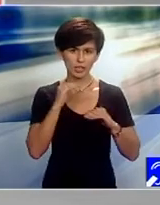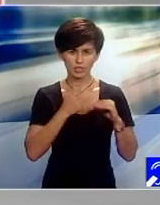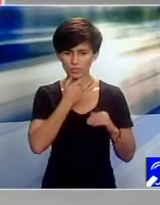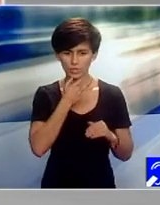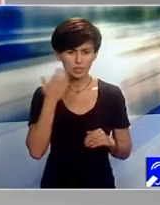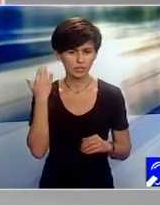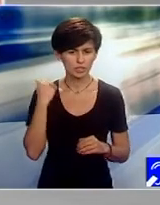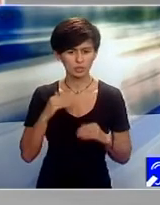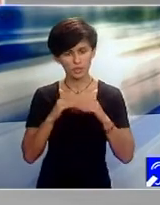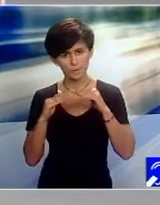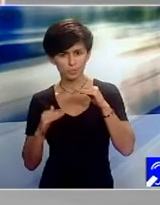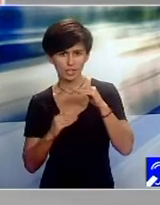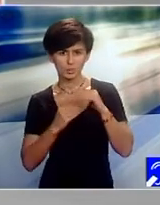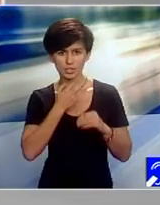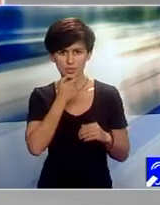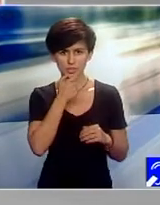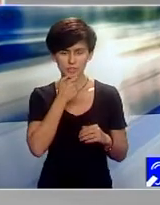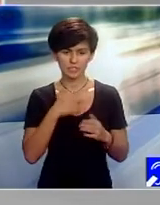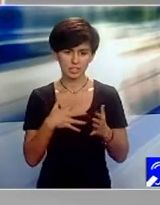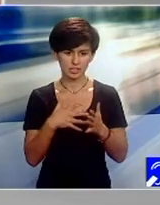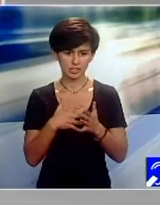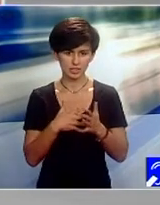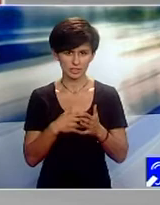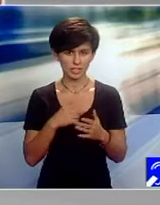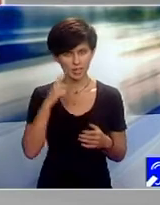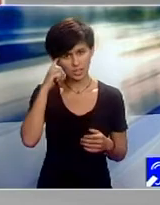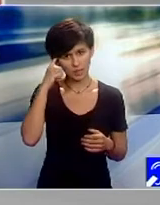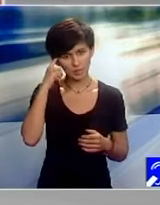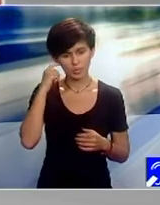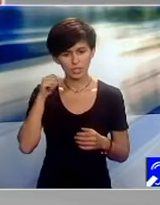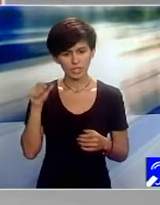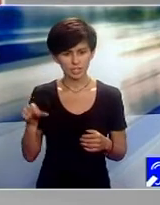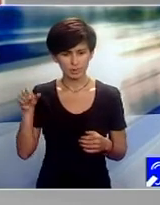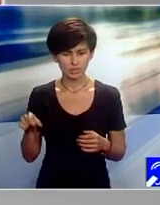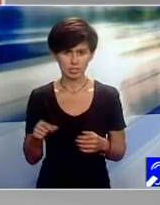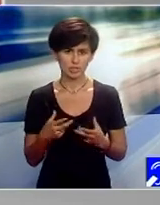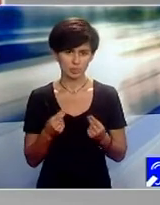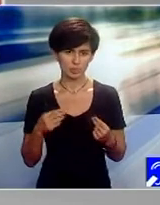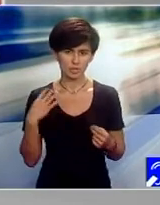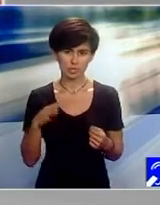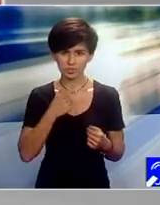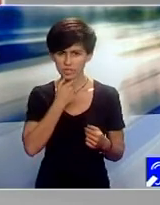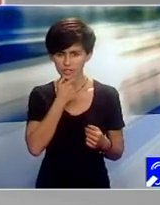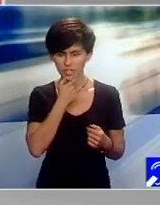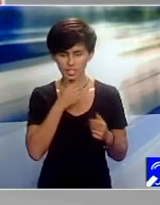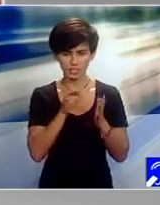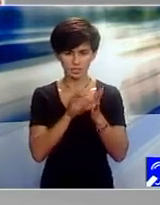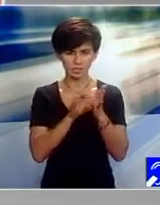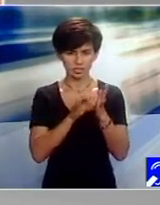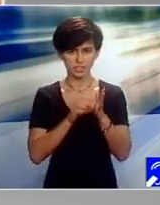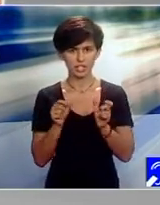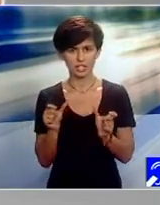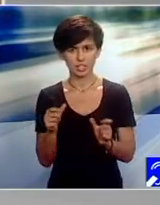am coborât vârsta de testare a memoriei la persoane peste 40 de ani, tocmai în contextul prevenției și oferirii a cât mai